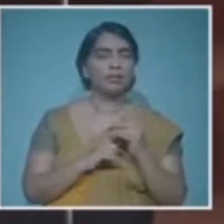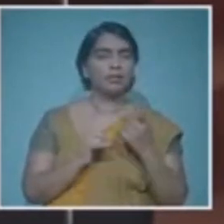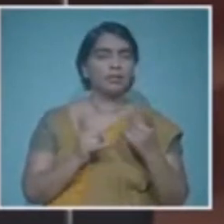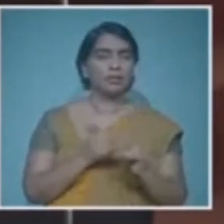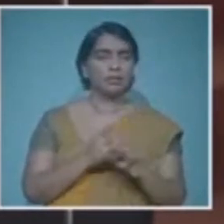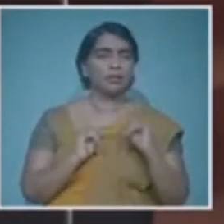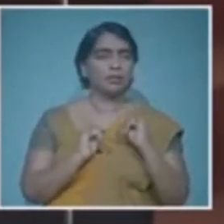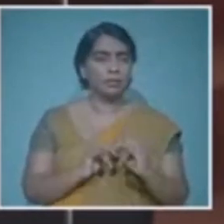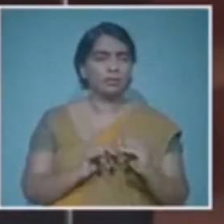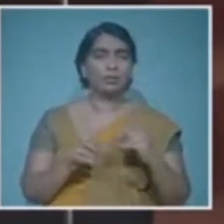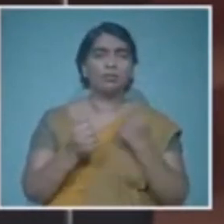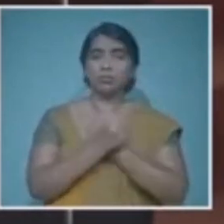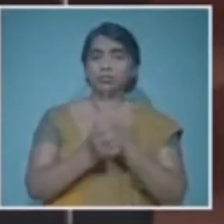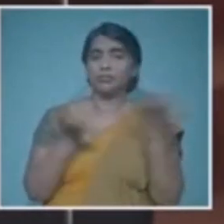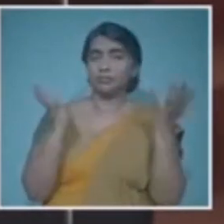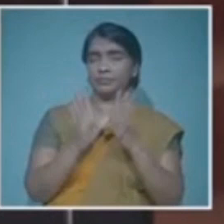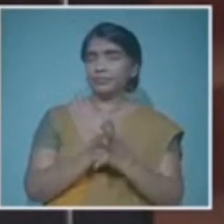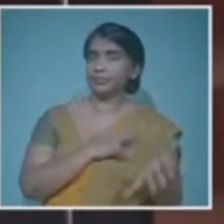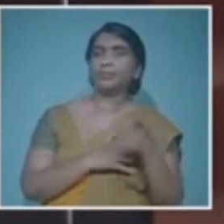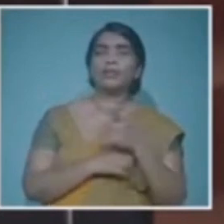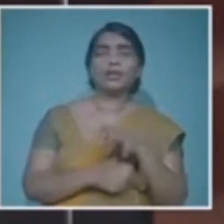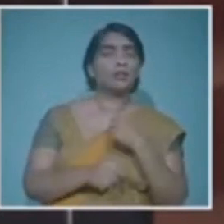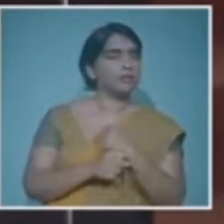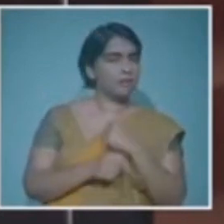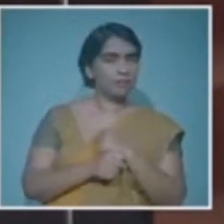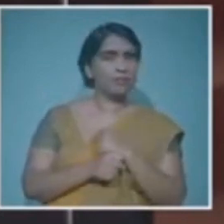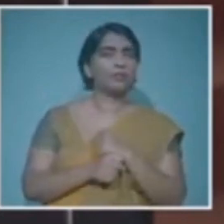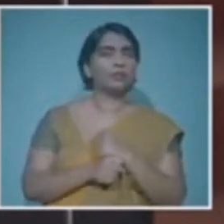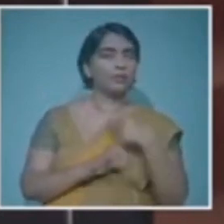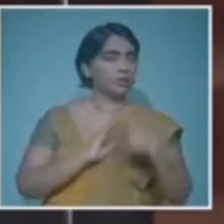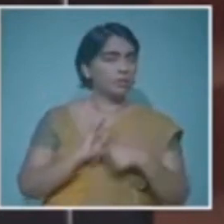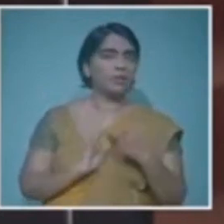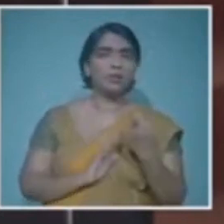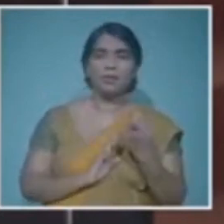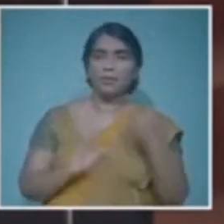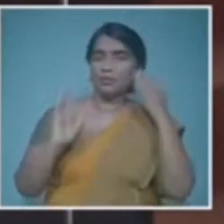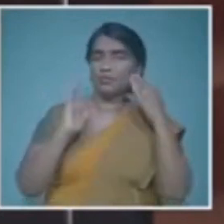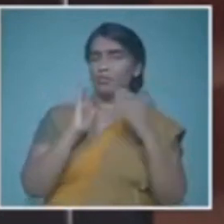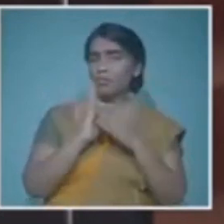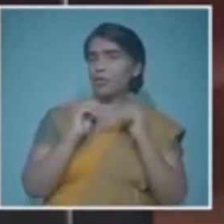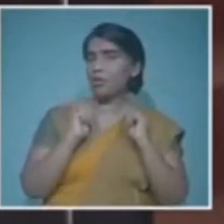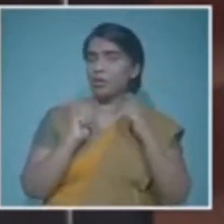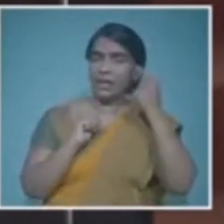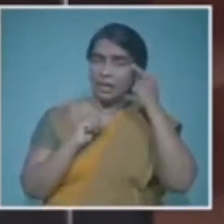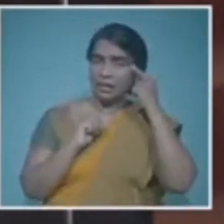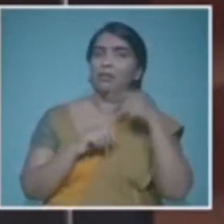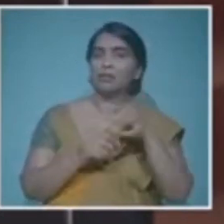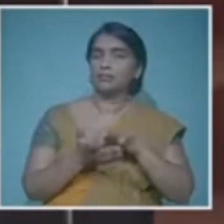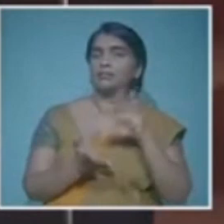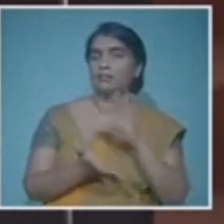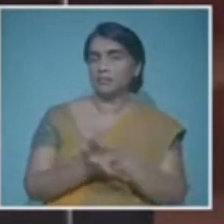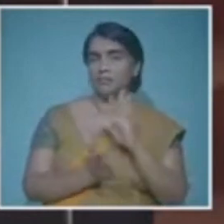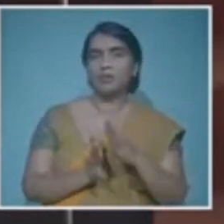වෙනවා. සිරගෙවල් පිරෙනවා. ඉතින් මේක රජය මේ රටේ ආර්ථික තත්ත්වය ගැන කල්පනා කළා. මම හිතන්නේ තීරණයක් ගන්න